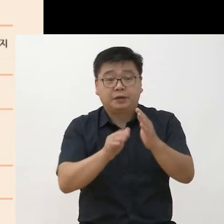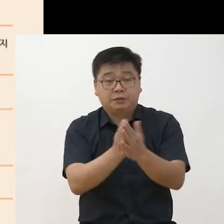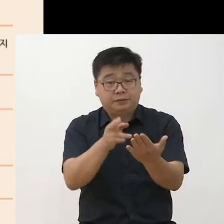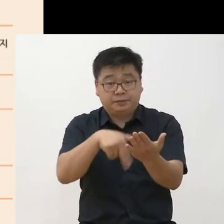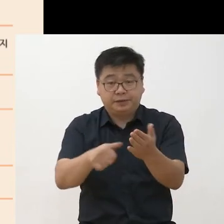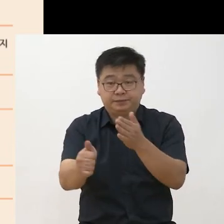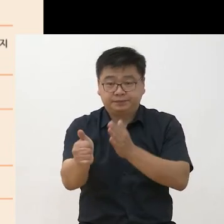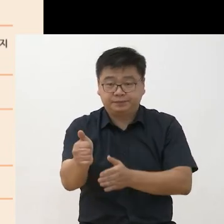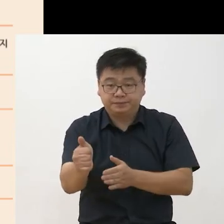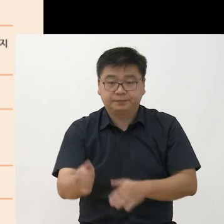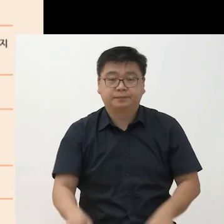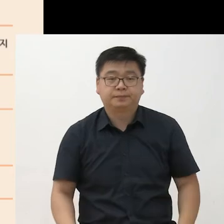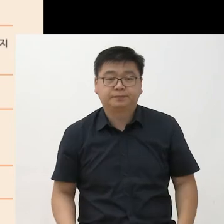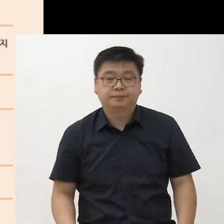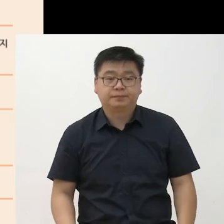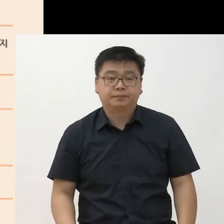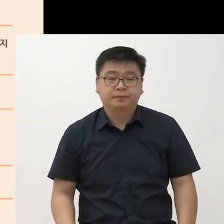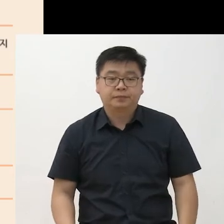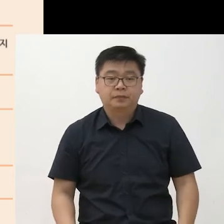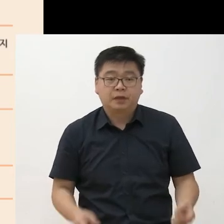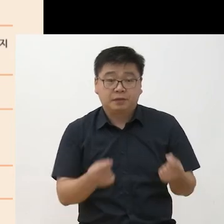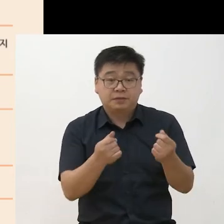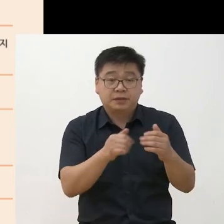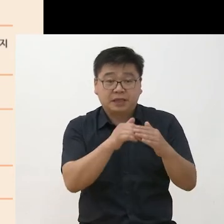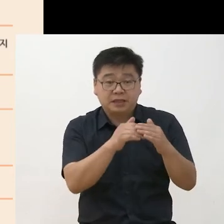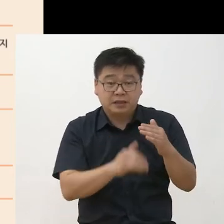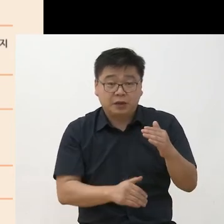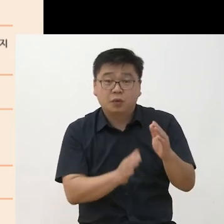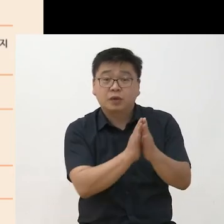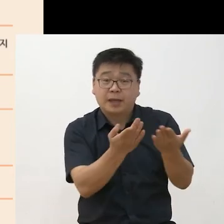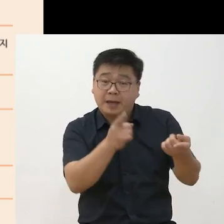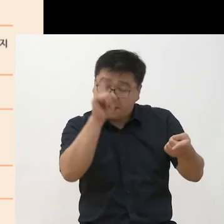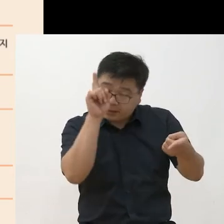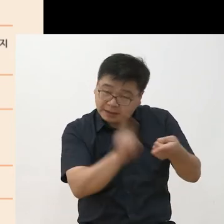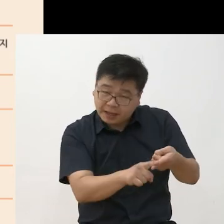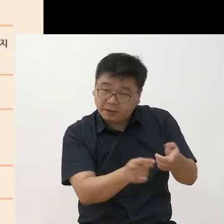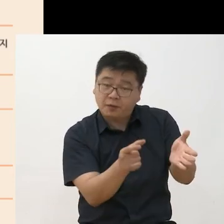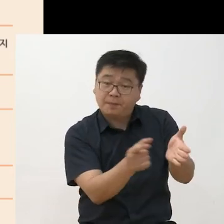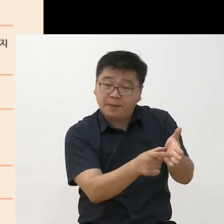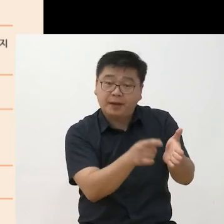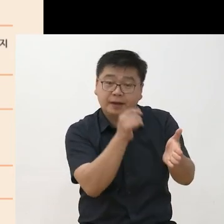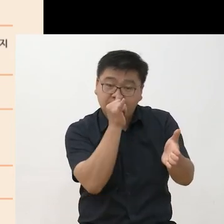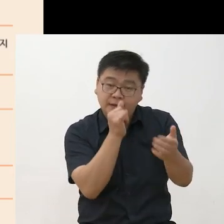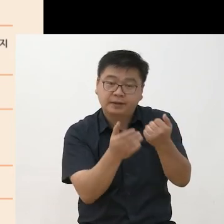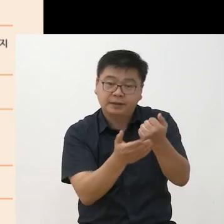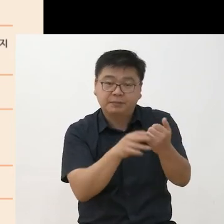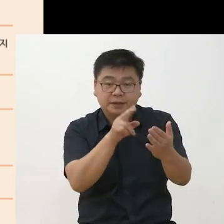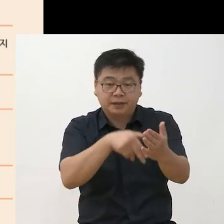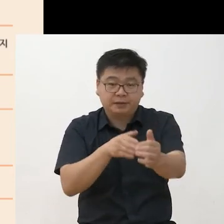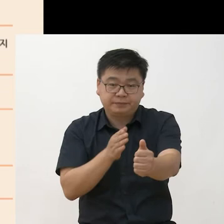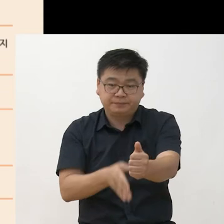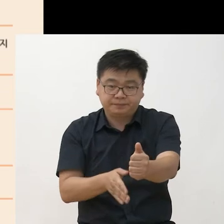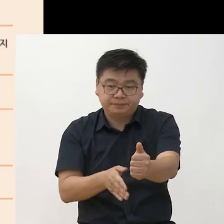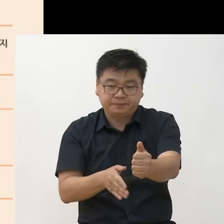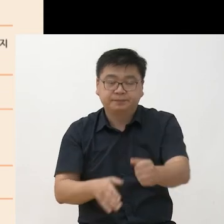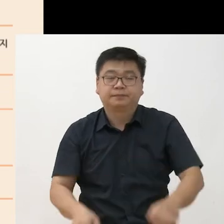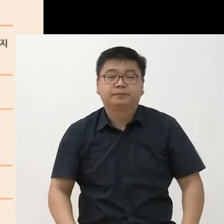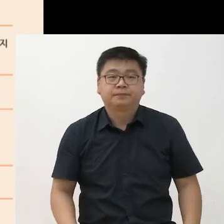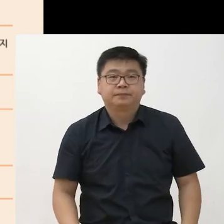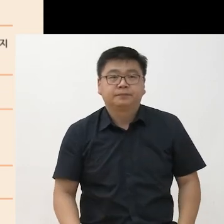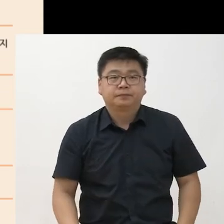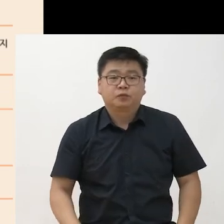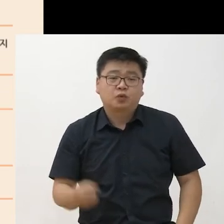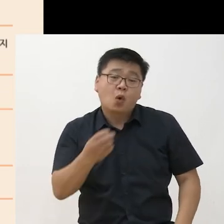자료로 대신하도록 하겠습니다. 같은 내용이 안내 책자에 그대로 수록이 되어 있기 때문에 안내 책자를